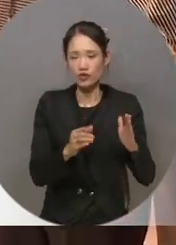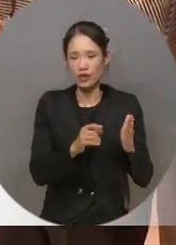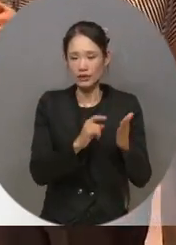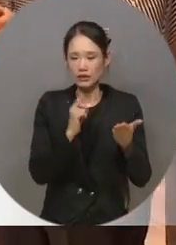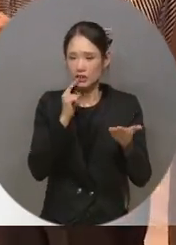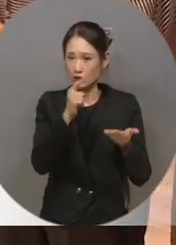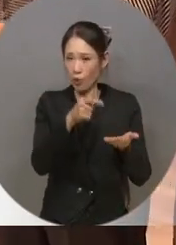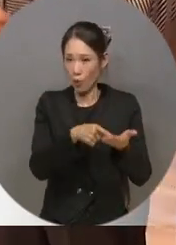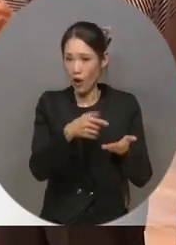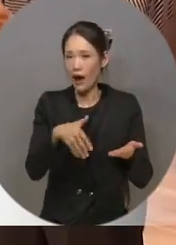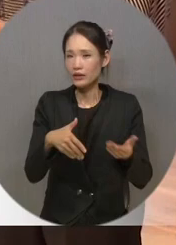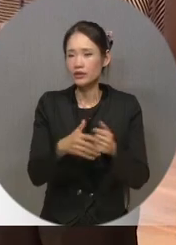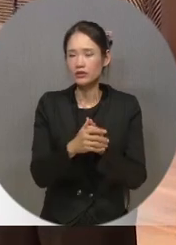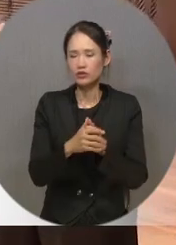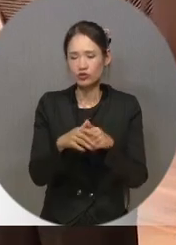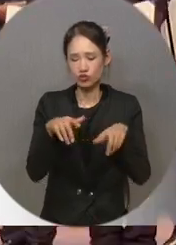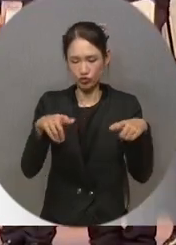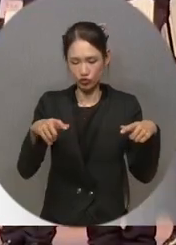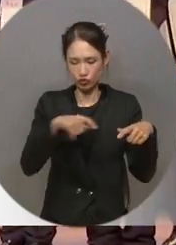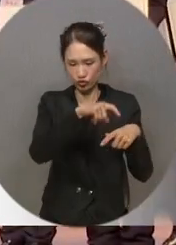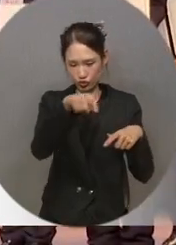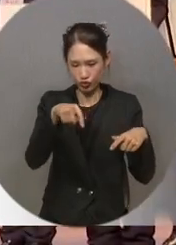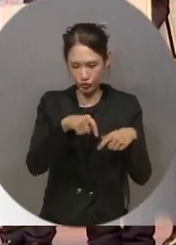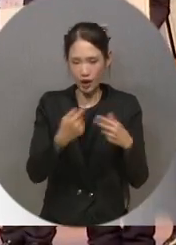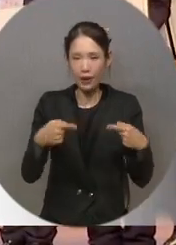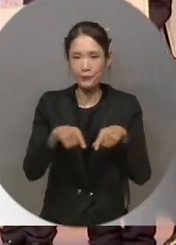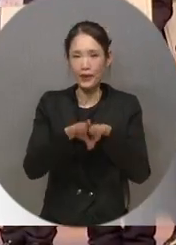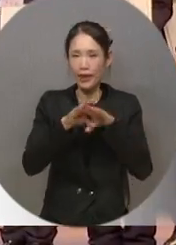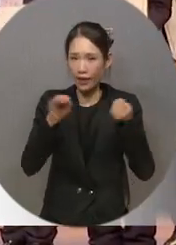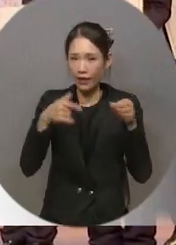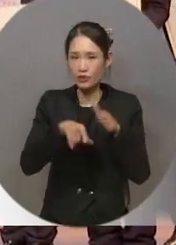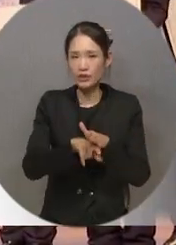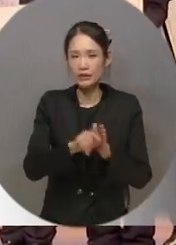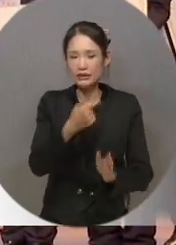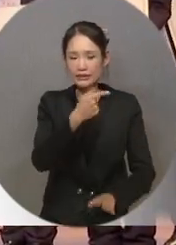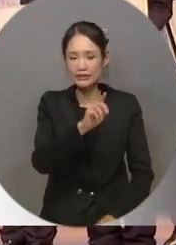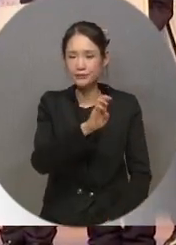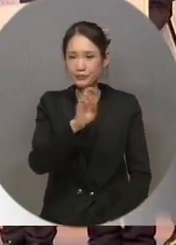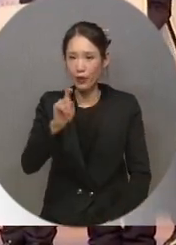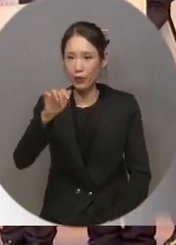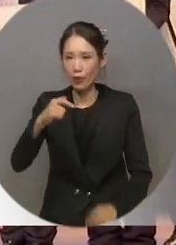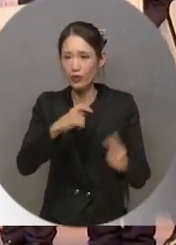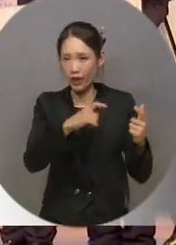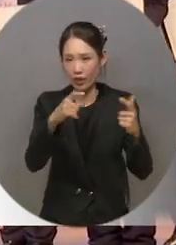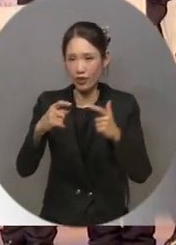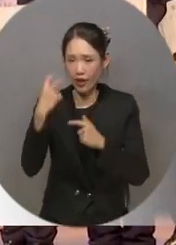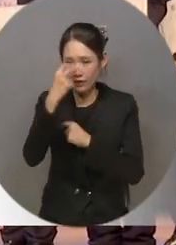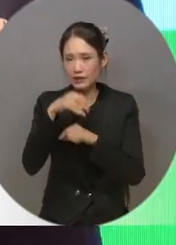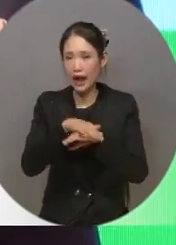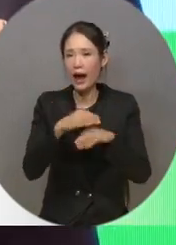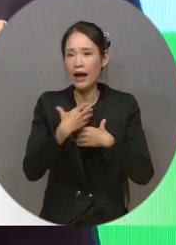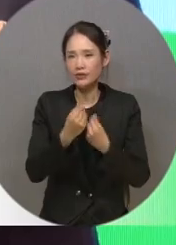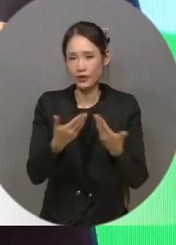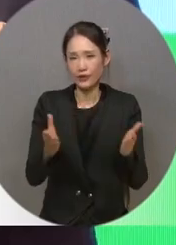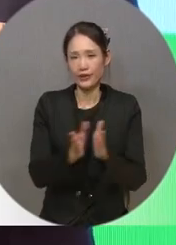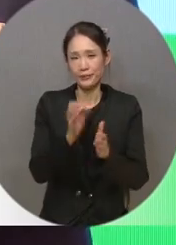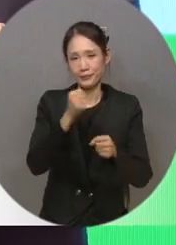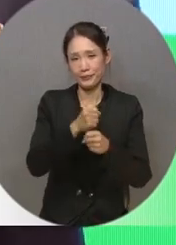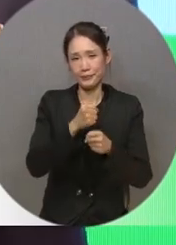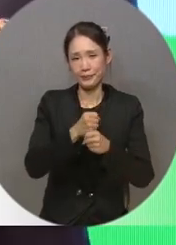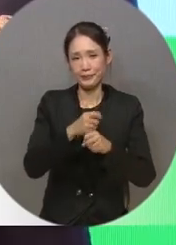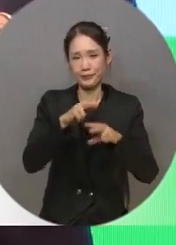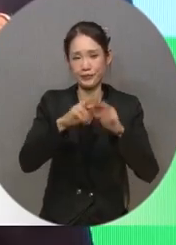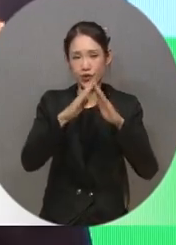문제를 지역 공동체가 중심이 돼 해결하고자 읍면동 단위 인적 안전망을 구축합니다 이 자리에서